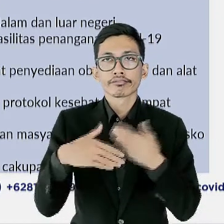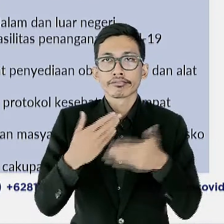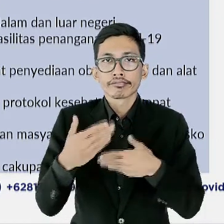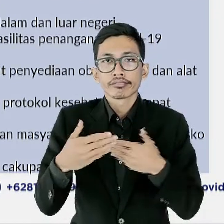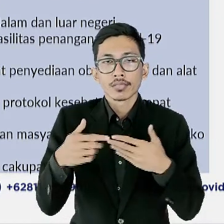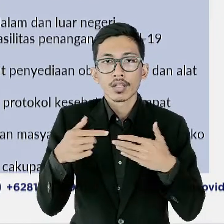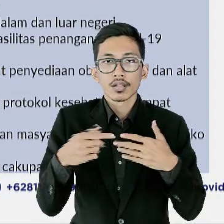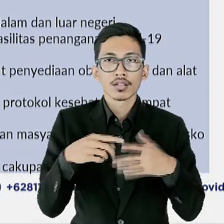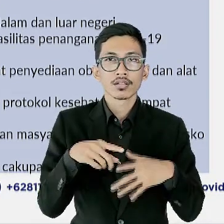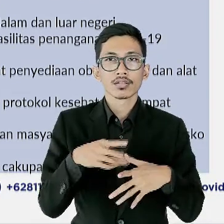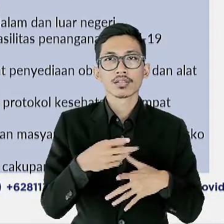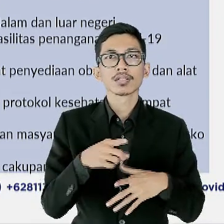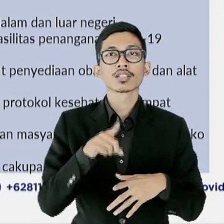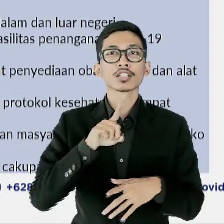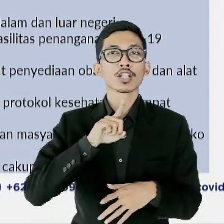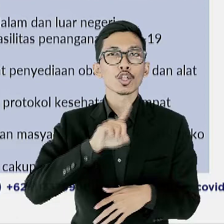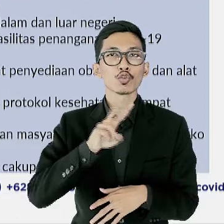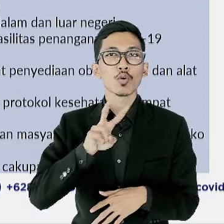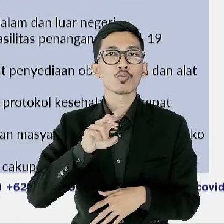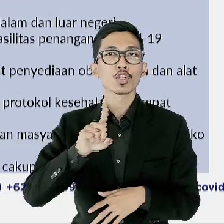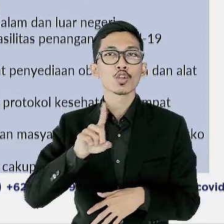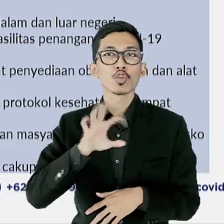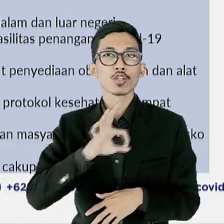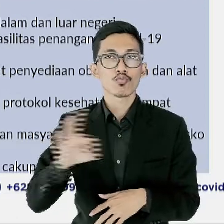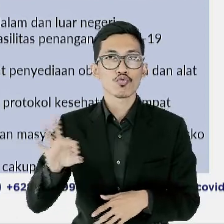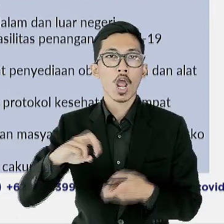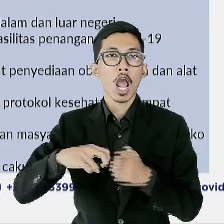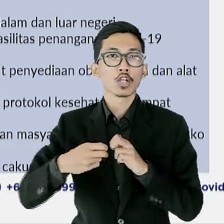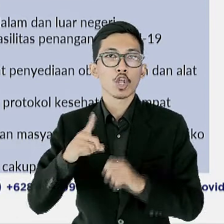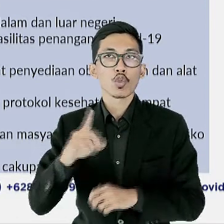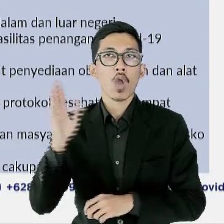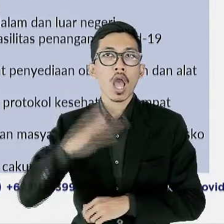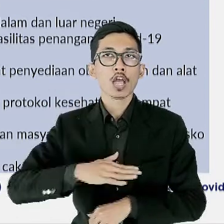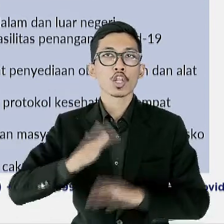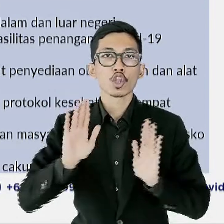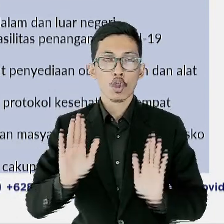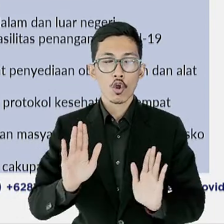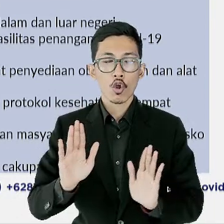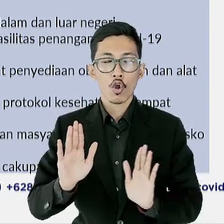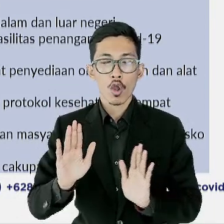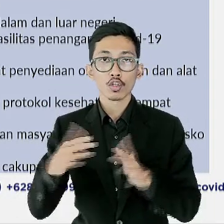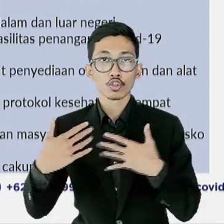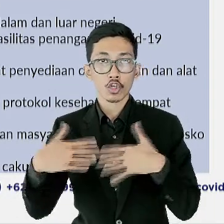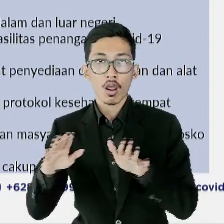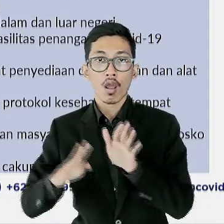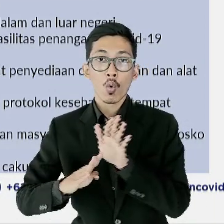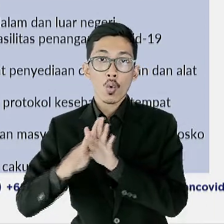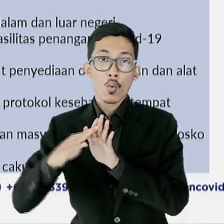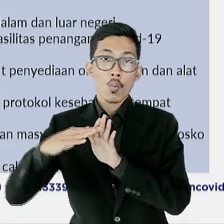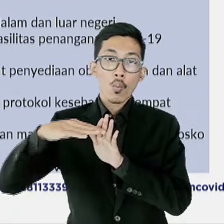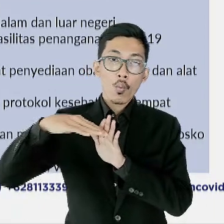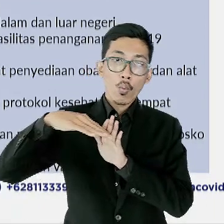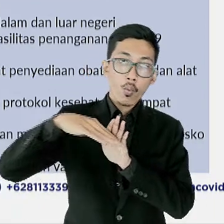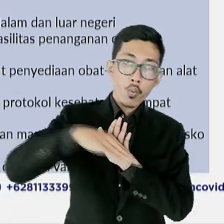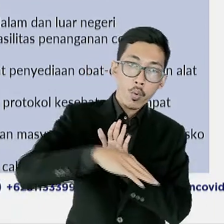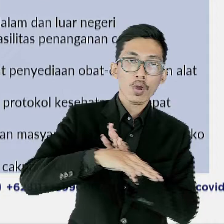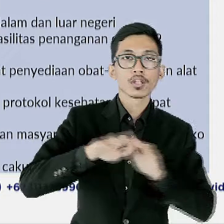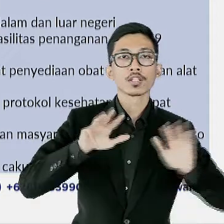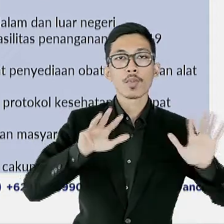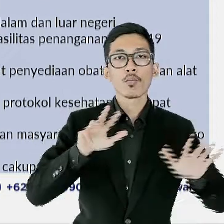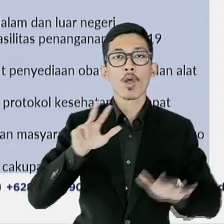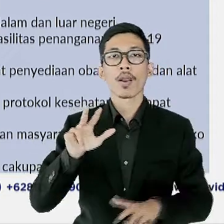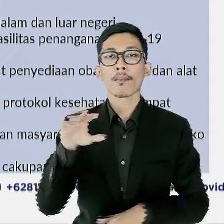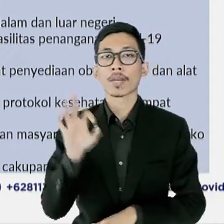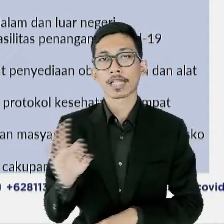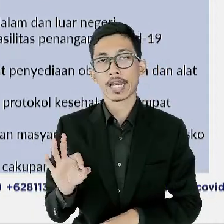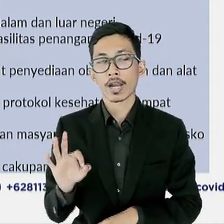26.121 kasus dalam 1 hari. Setelahnya, kasus dapat turun sebesar 98% dalam waktu 2